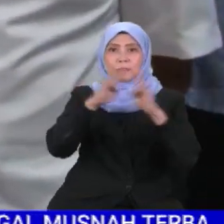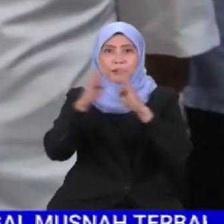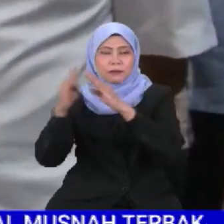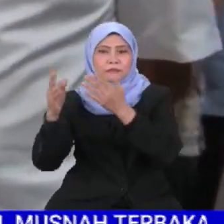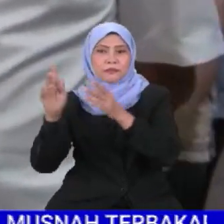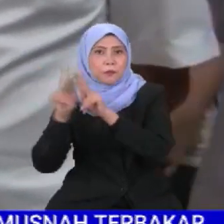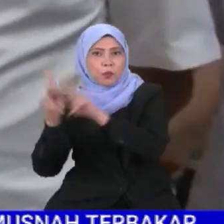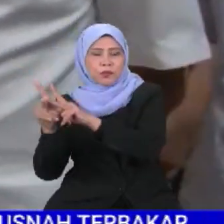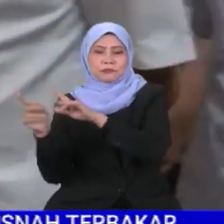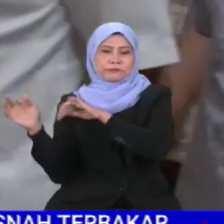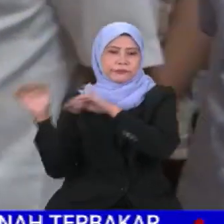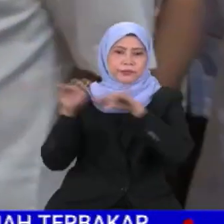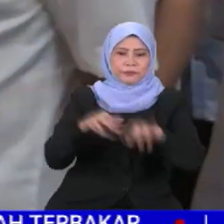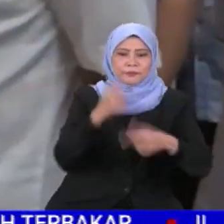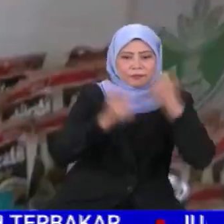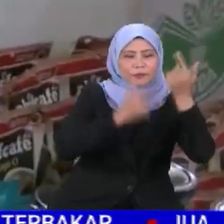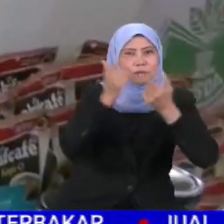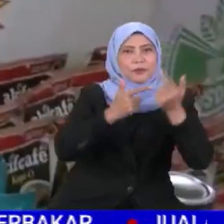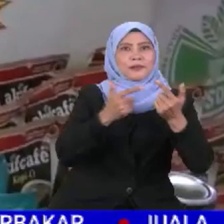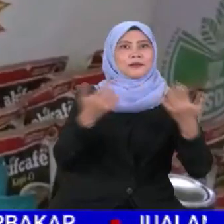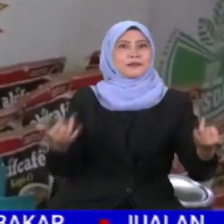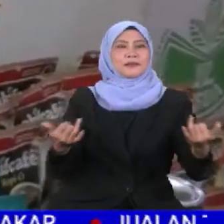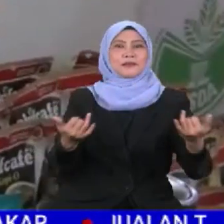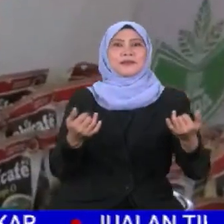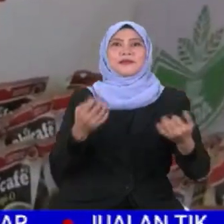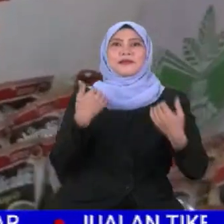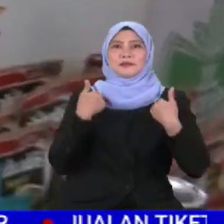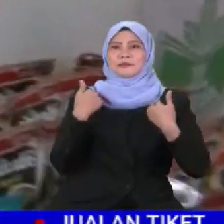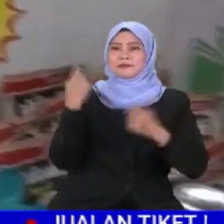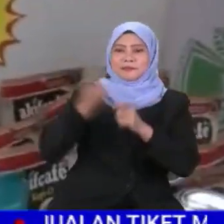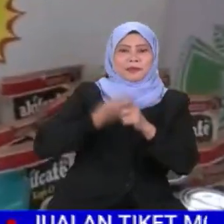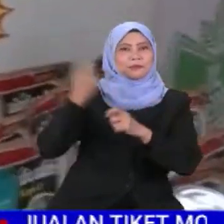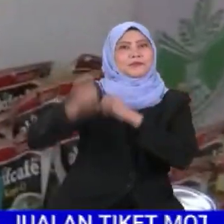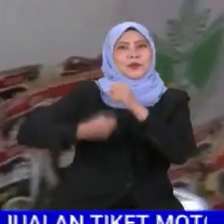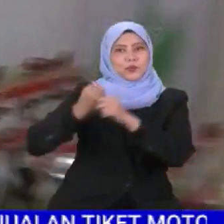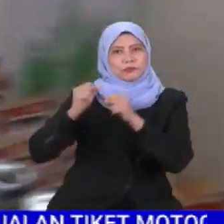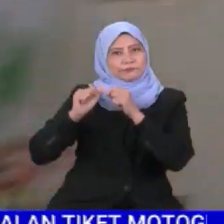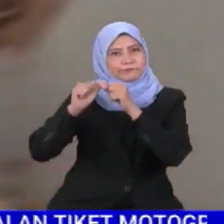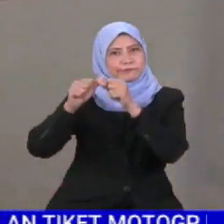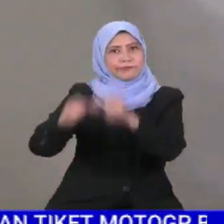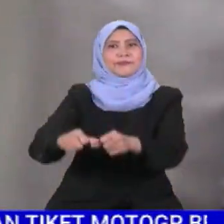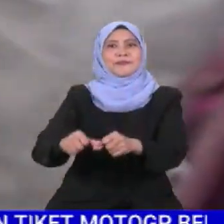ikan Ikhwan DC yang jelas ada secara Dwi tahunan